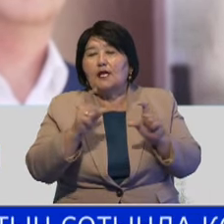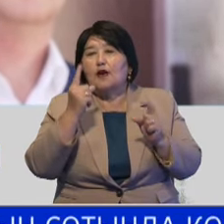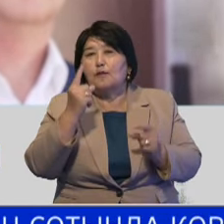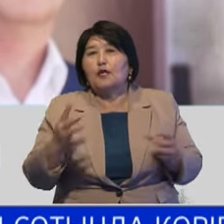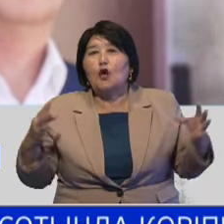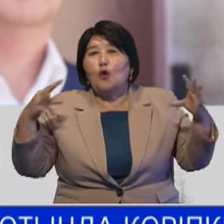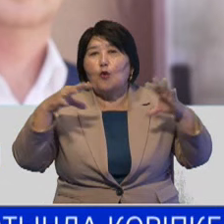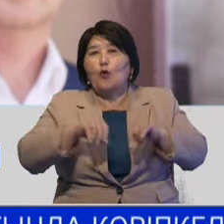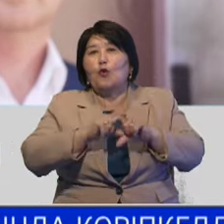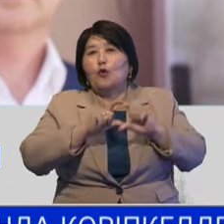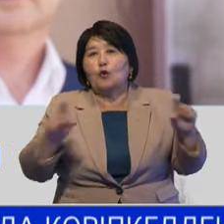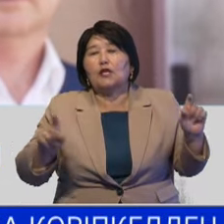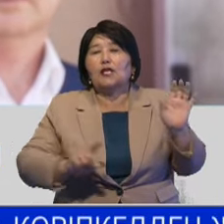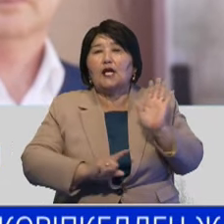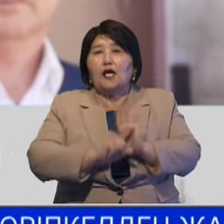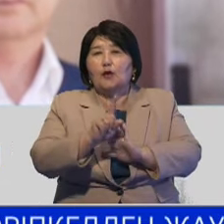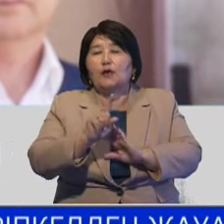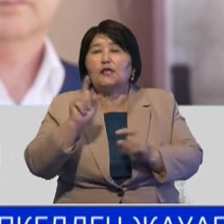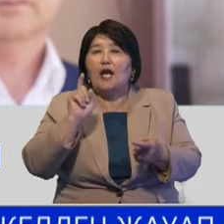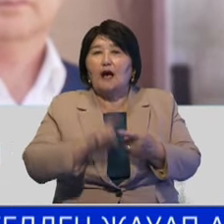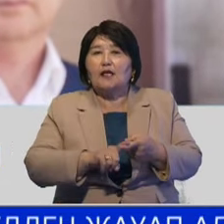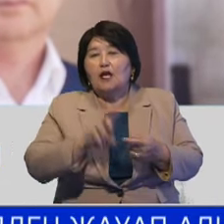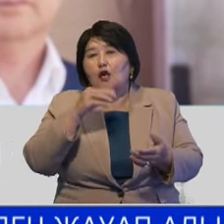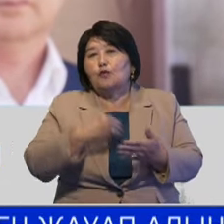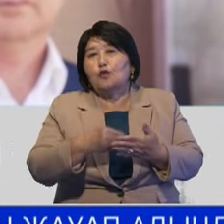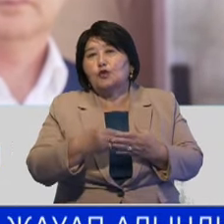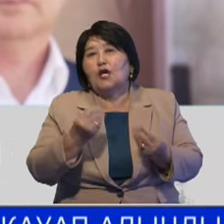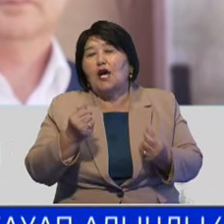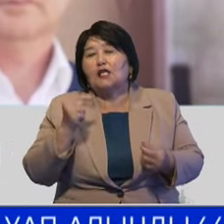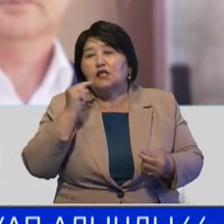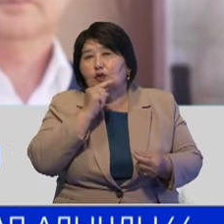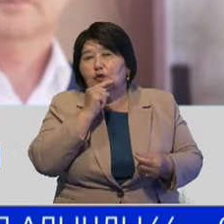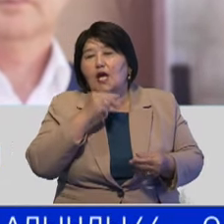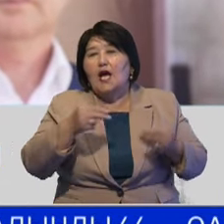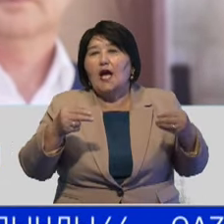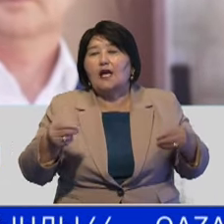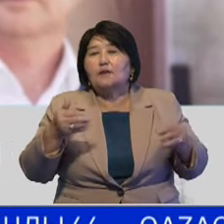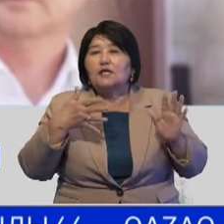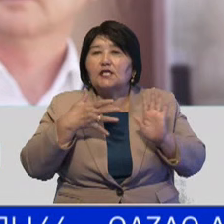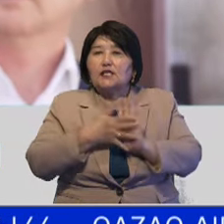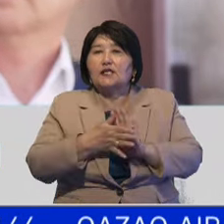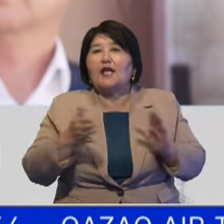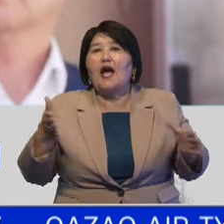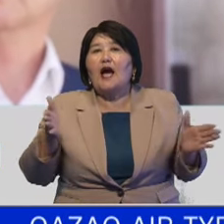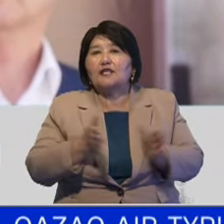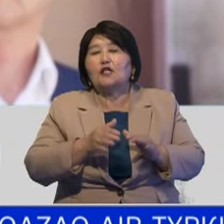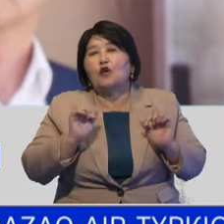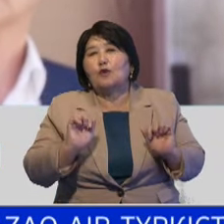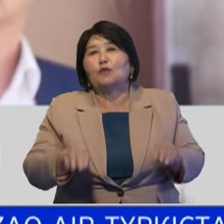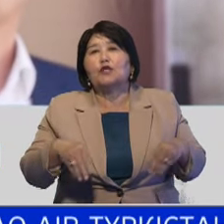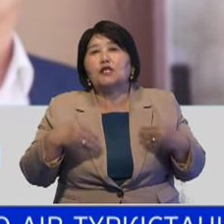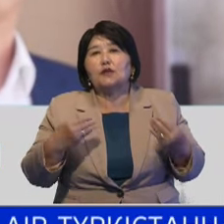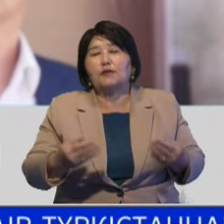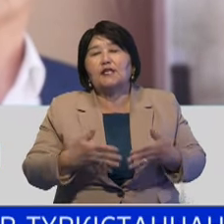бір орталыққа оңтайландыру арқылы бюджет қаражатын үнемдеу, әкімшілік шығындарды азайтуға мүмкіндік